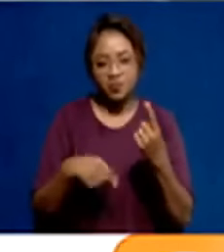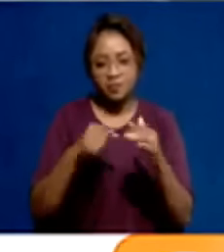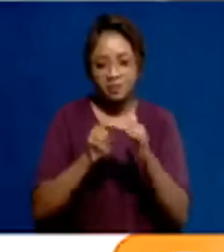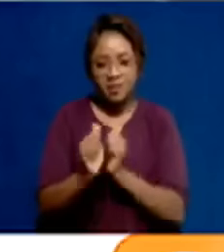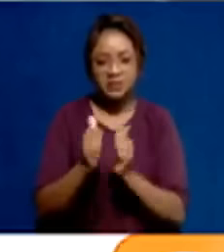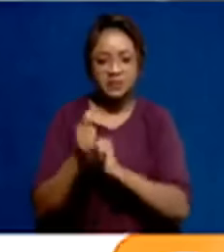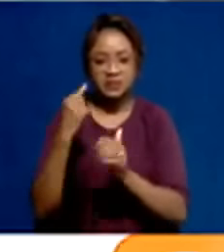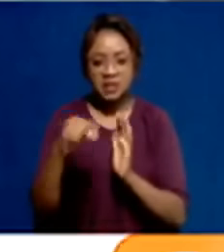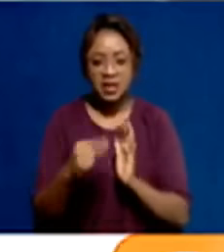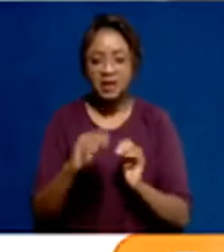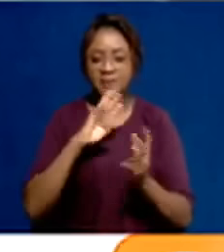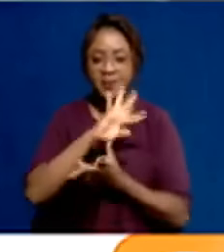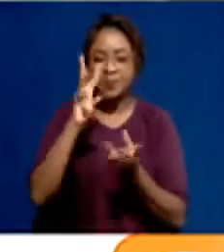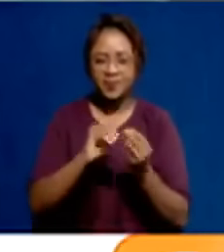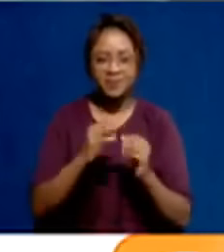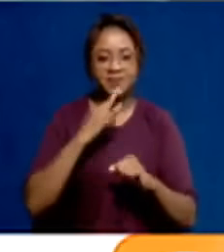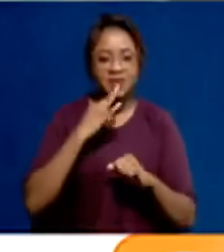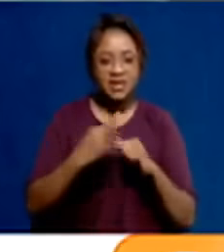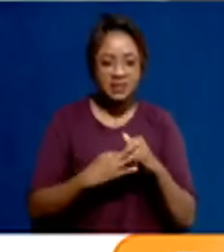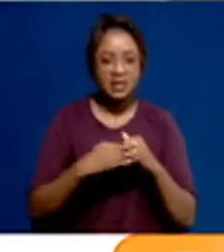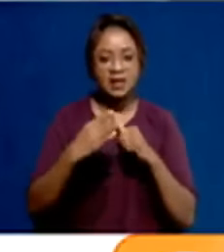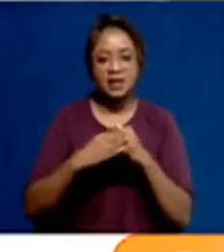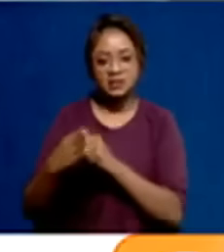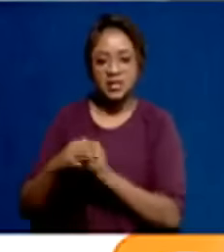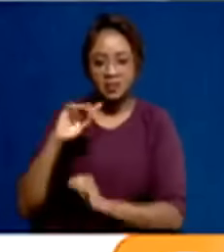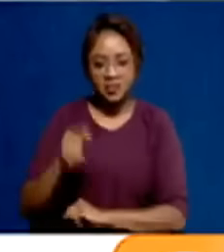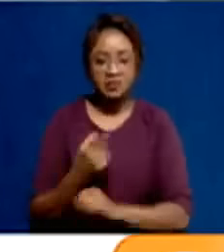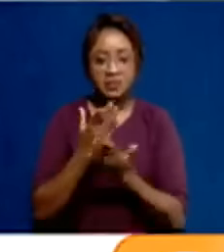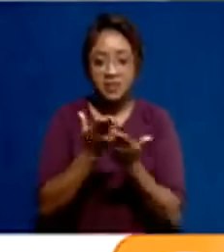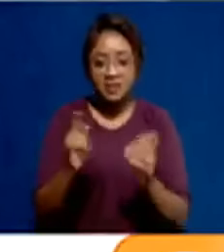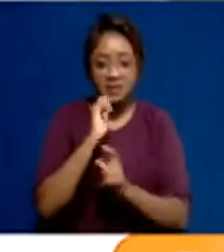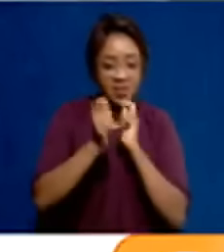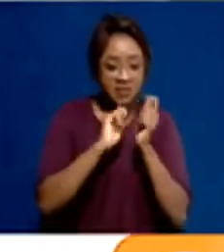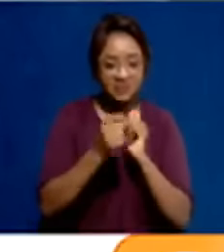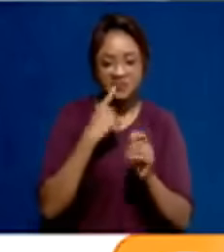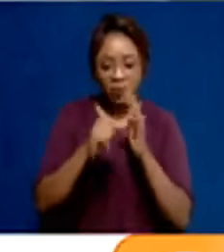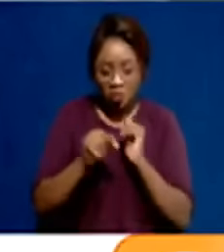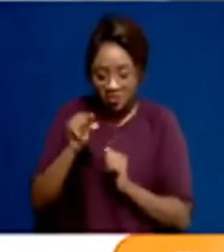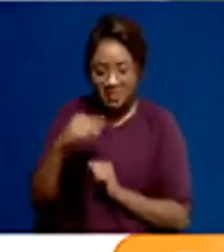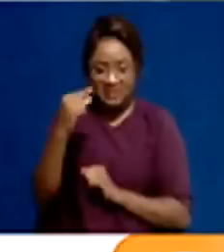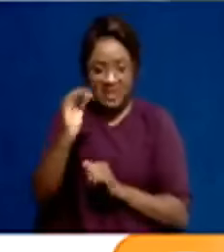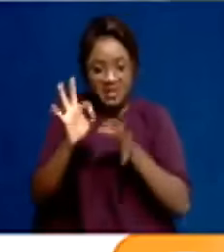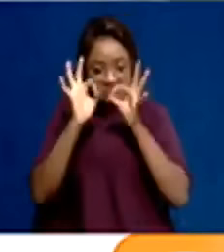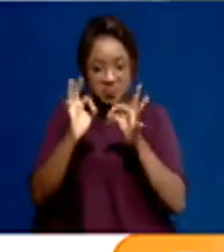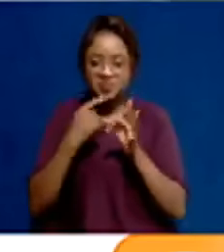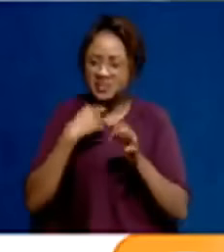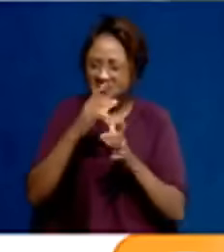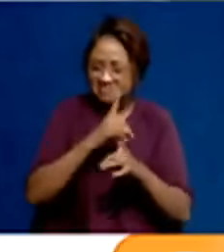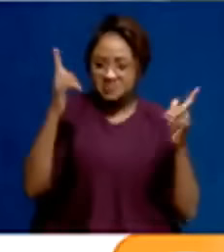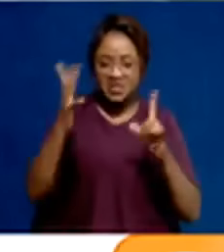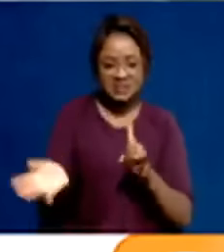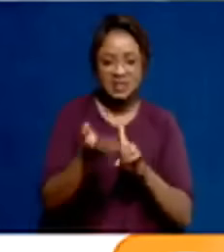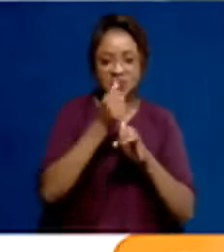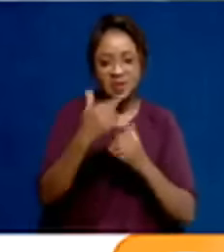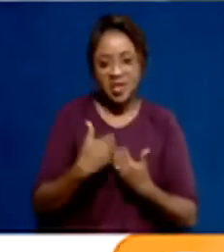zaidi ya wanafunzi 800. Baadhi ya wale tuliozungumza nao wanasema kuwa matokeo hayo bora ni ndoto kubwa maishani, kwani